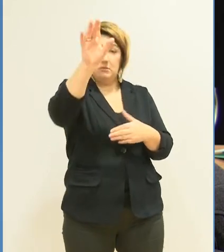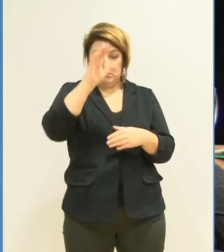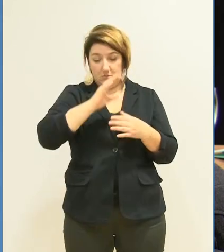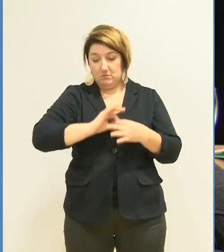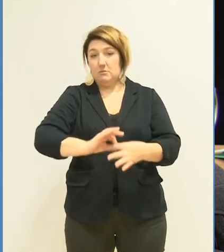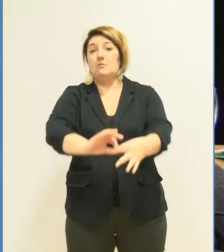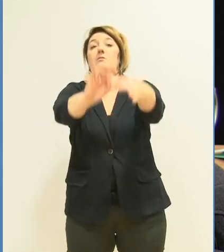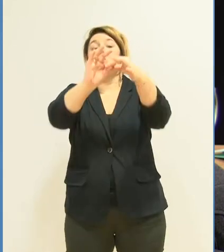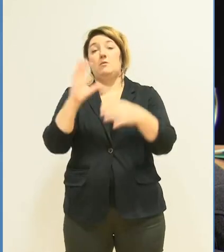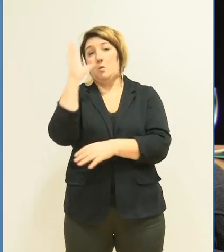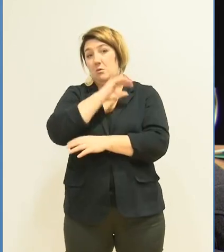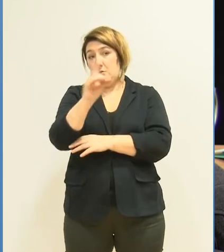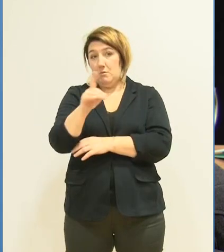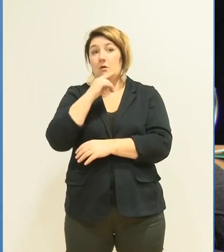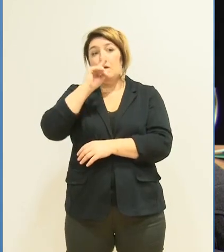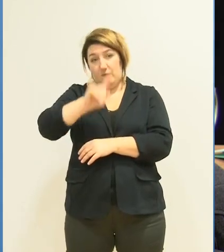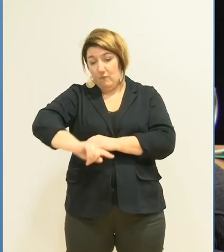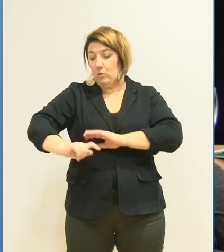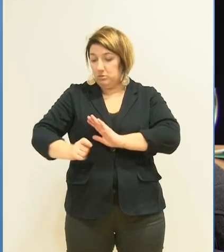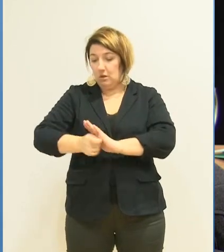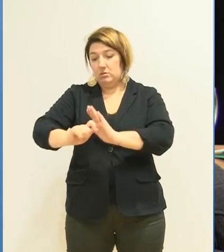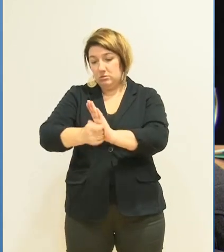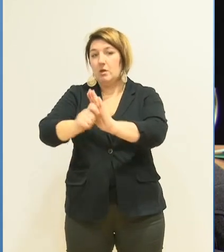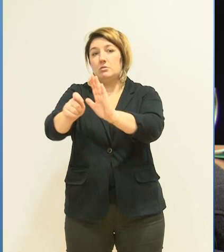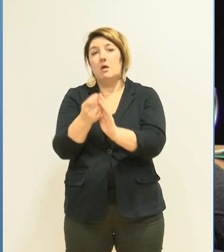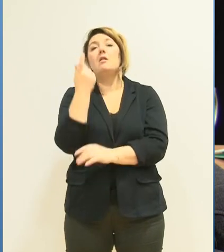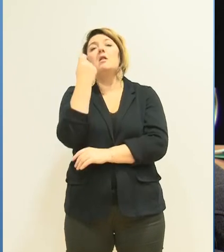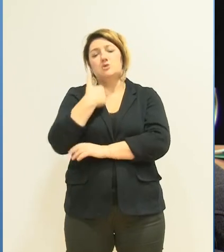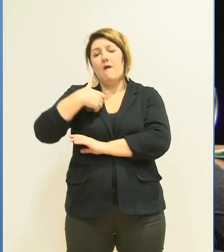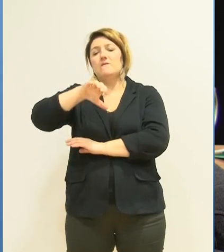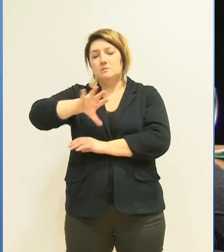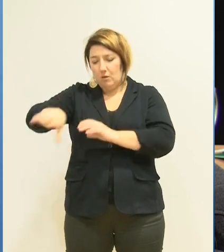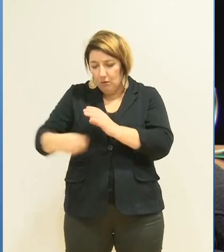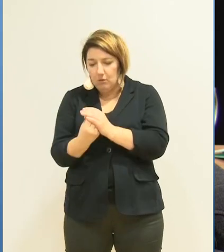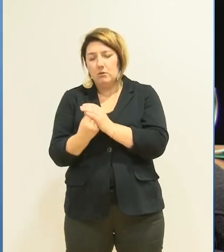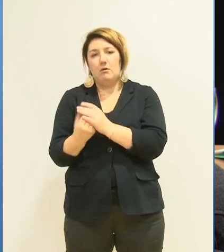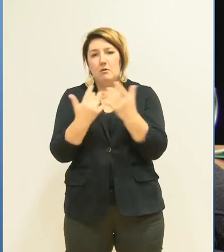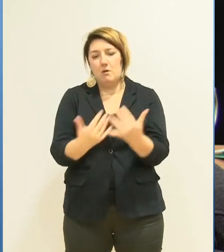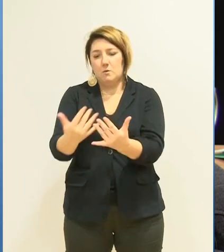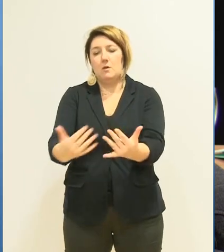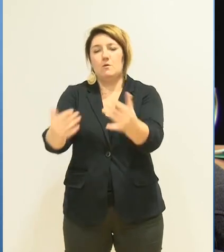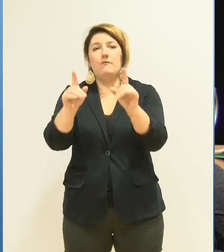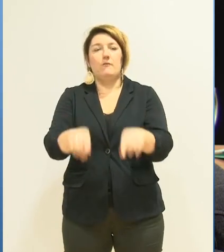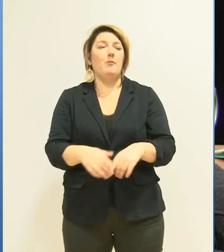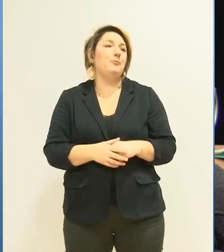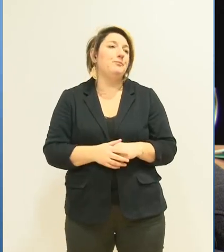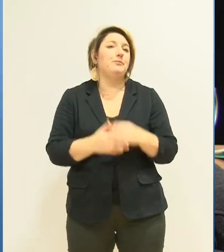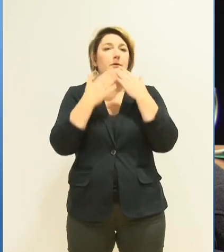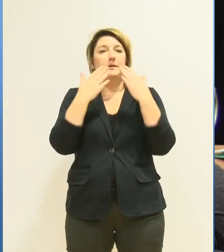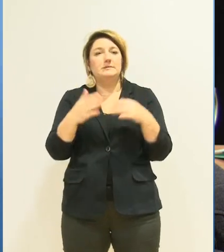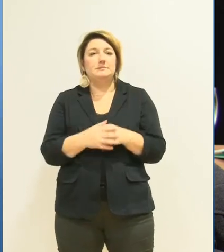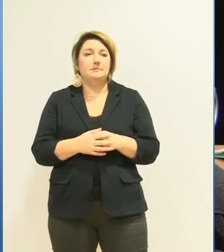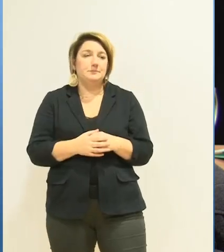donc il faut quand même bien remettre dans la chronologie l'investissement par rapport à l'étude qui a été fait je vous remercie